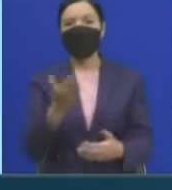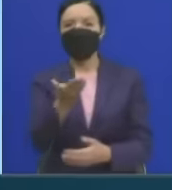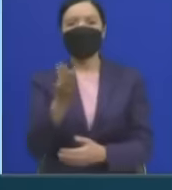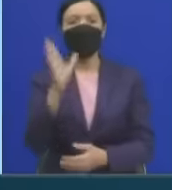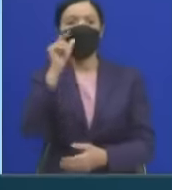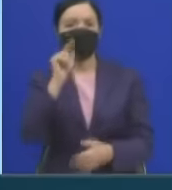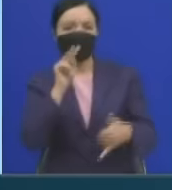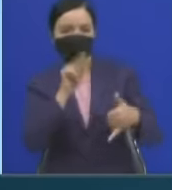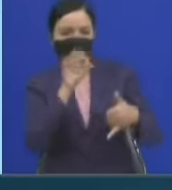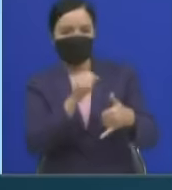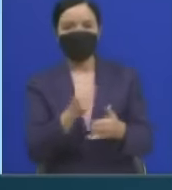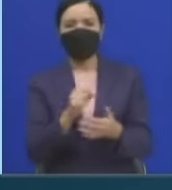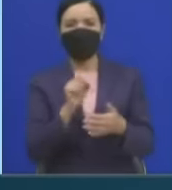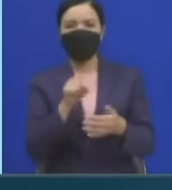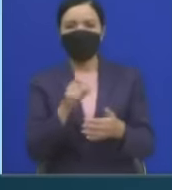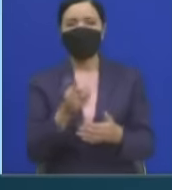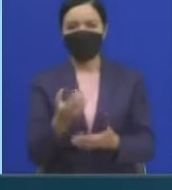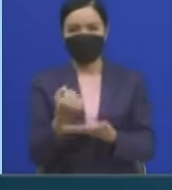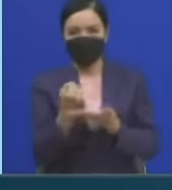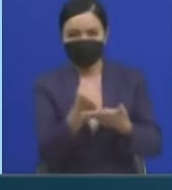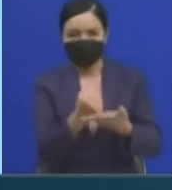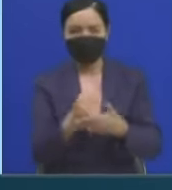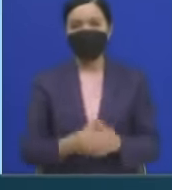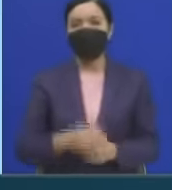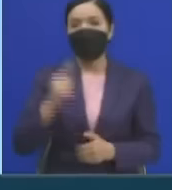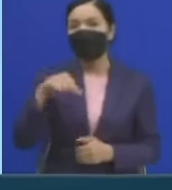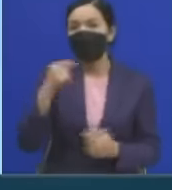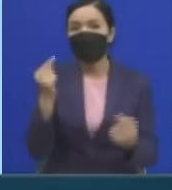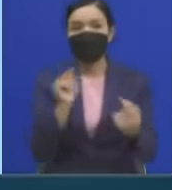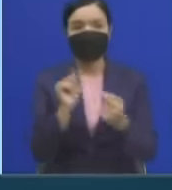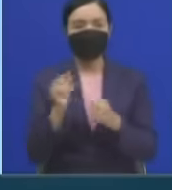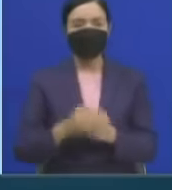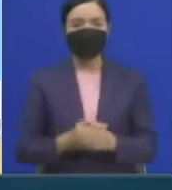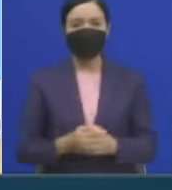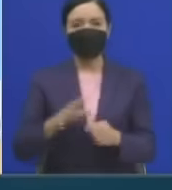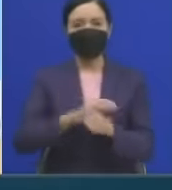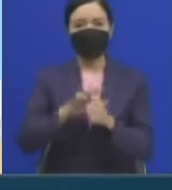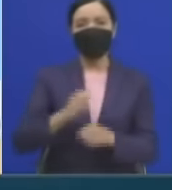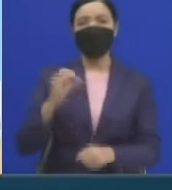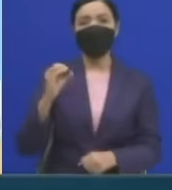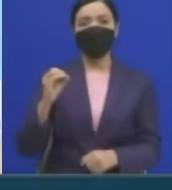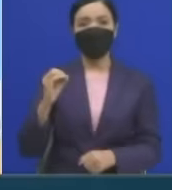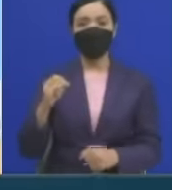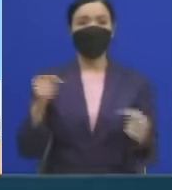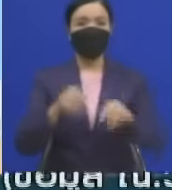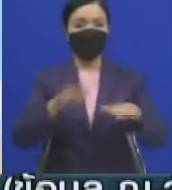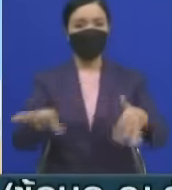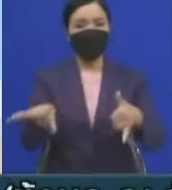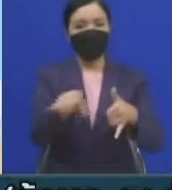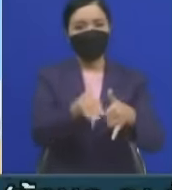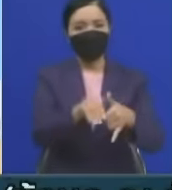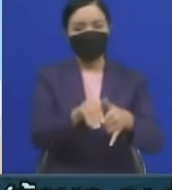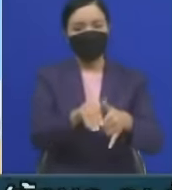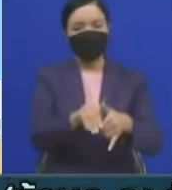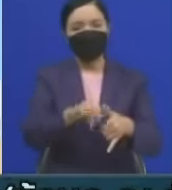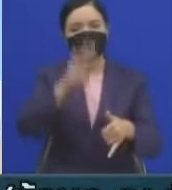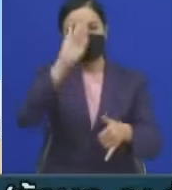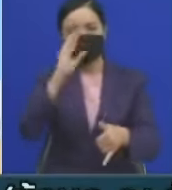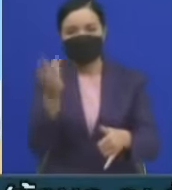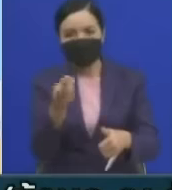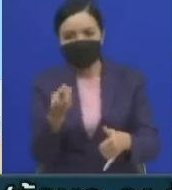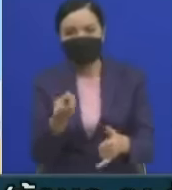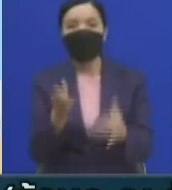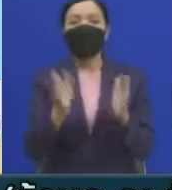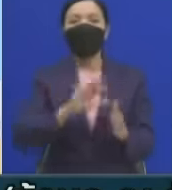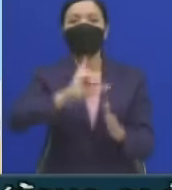ครองสังเกตเพื่อจะได้รีบ แล้วก็ยังมีการพูดถึงอาการของสายพันธุ์โอมิครอนด้วยนะคะในเด็กเนี่ยก็มีตั้งแต่อาการน้อยแล้วก็บางค